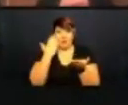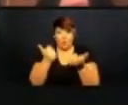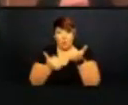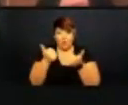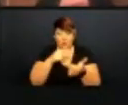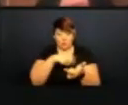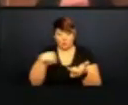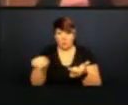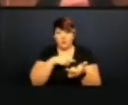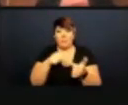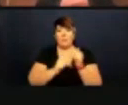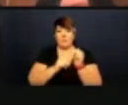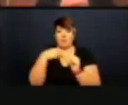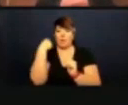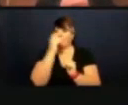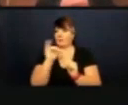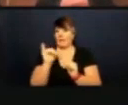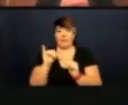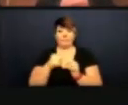1000, ilijengwa mwaka